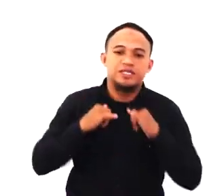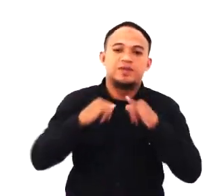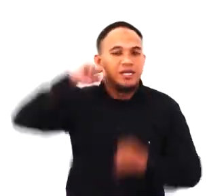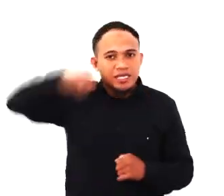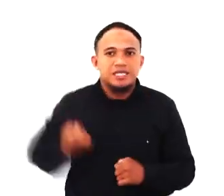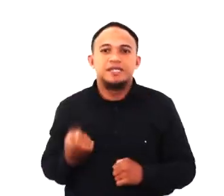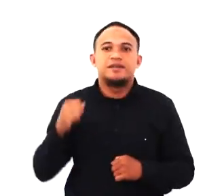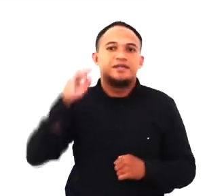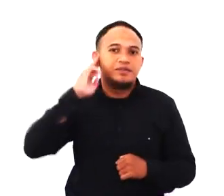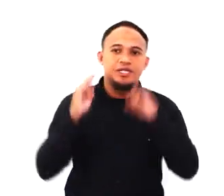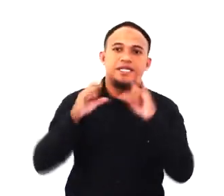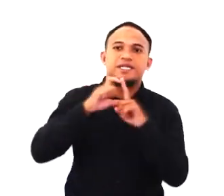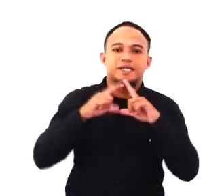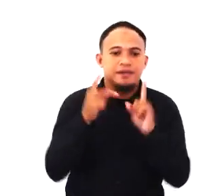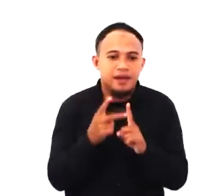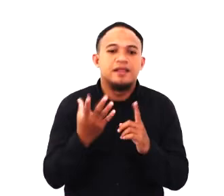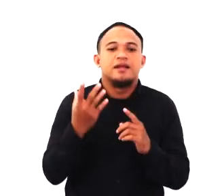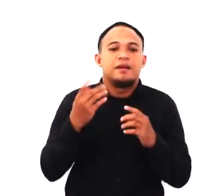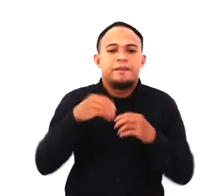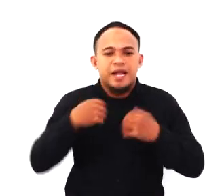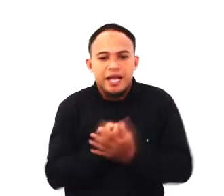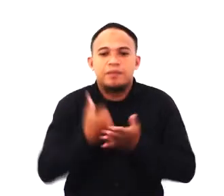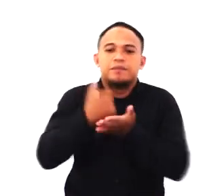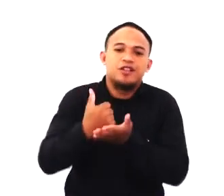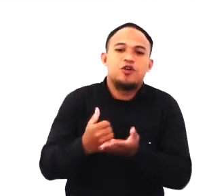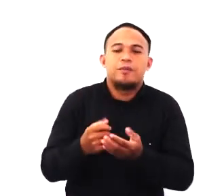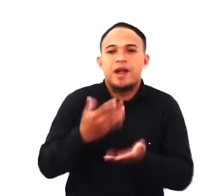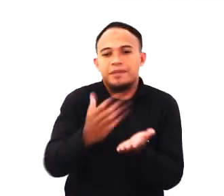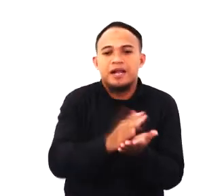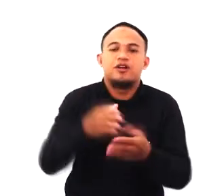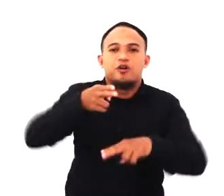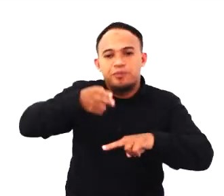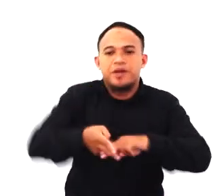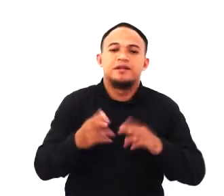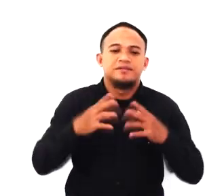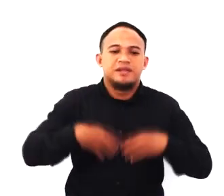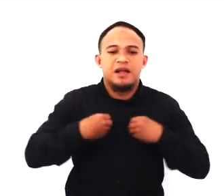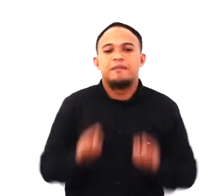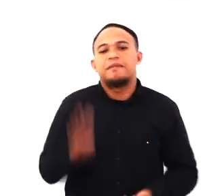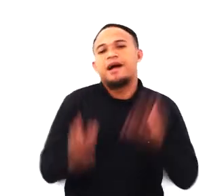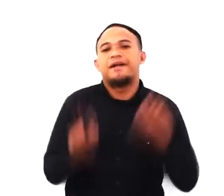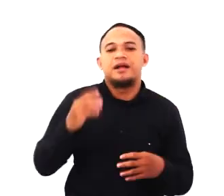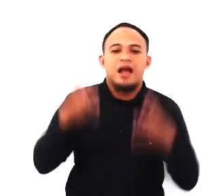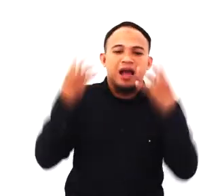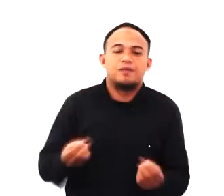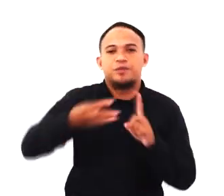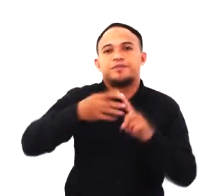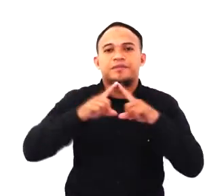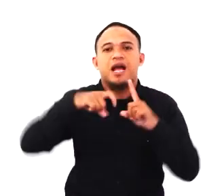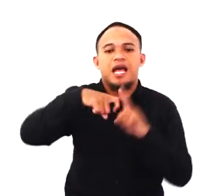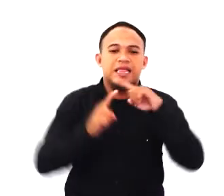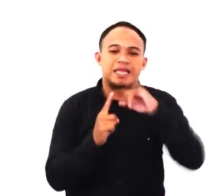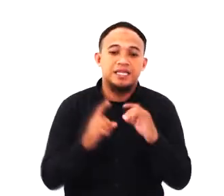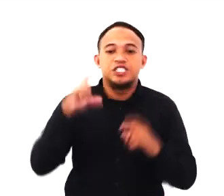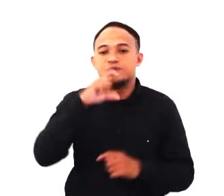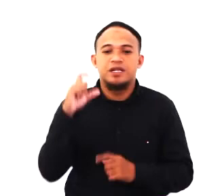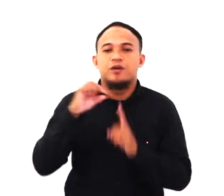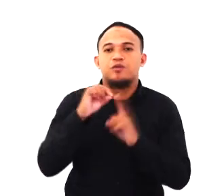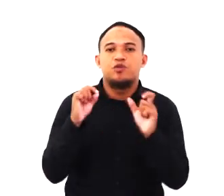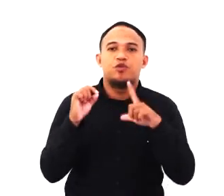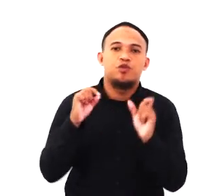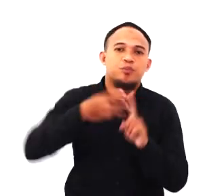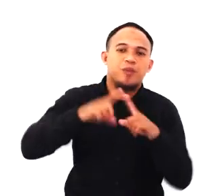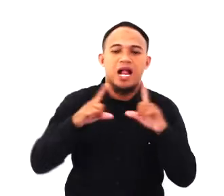Gubernur Gorontalo Rusli Habibie bersama istri Ida Syahidah menyerahkan bantuan bagi korban bencana kebakaran di